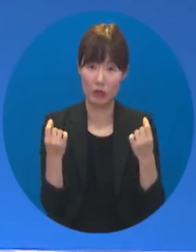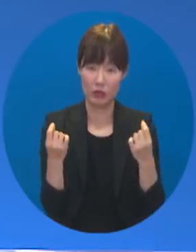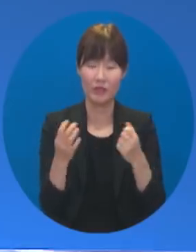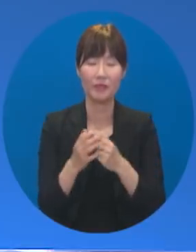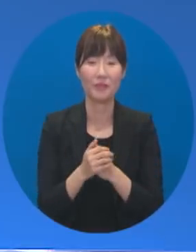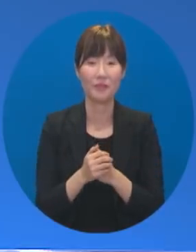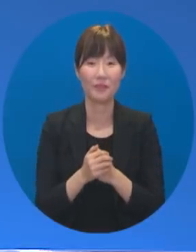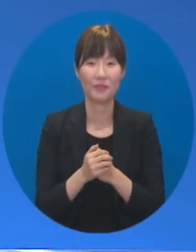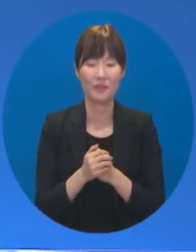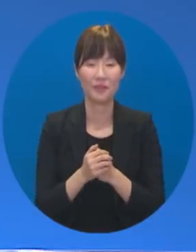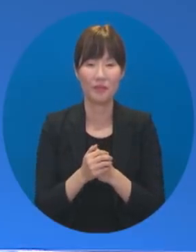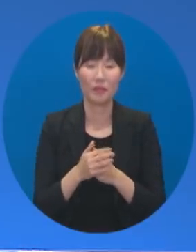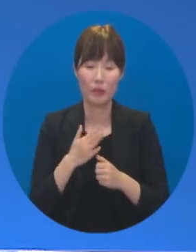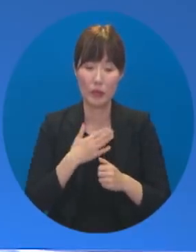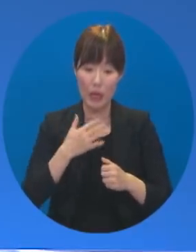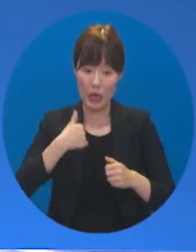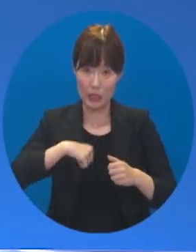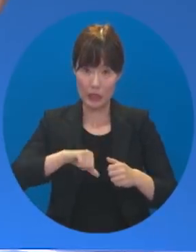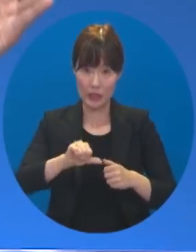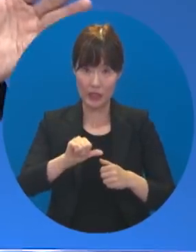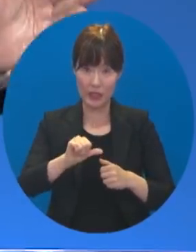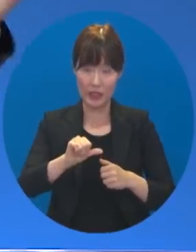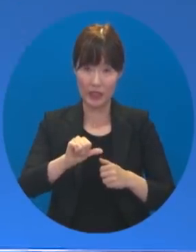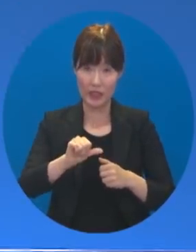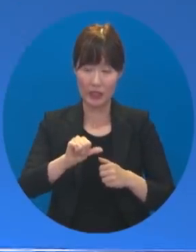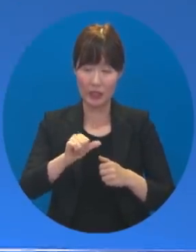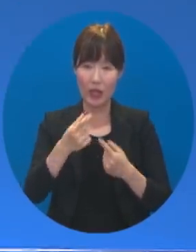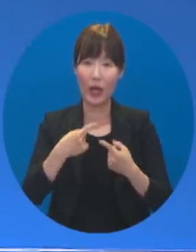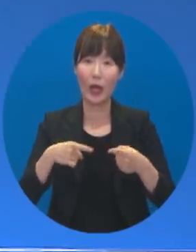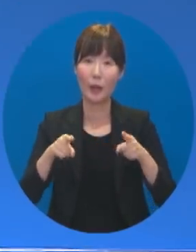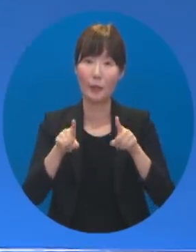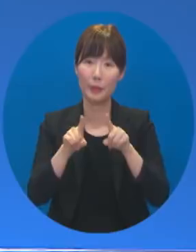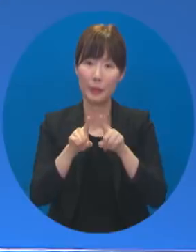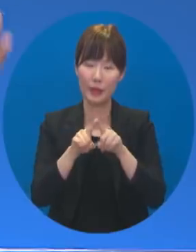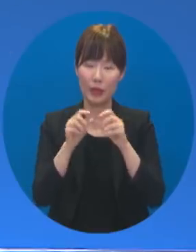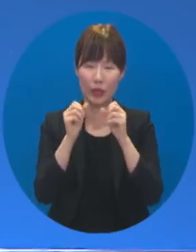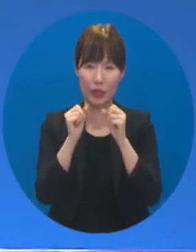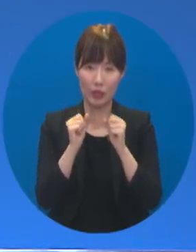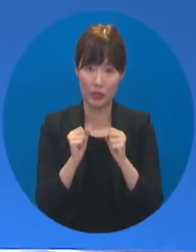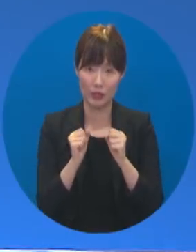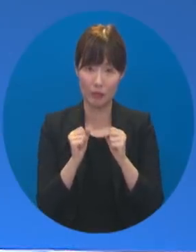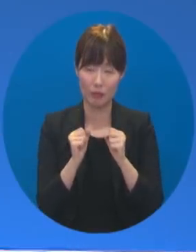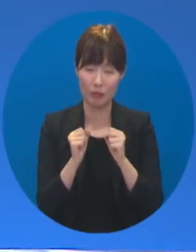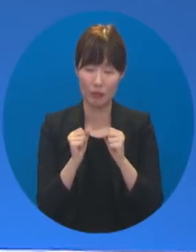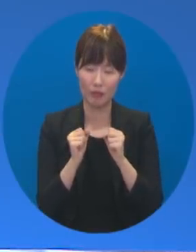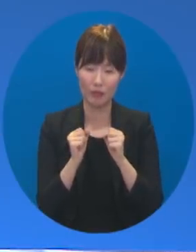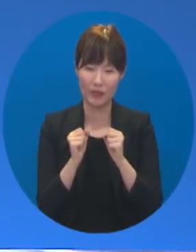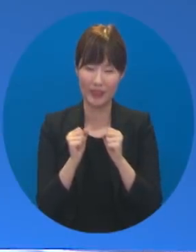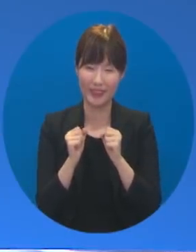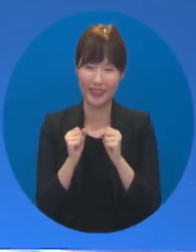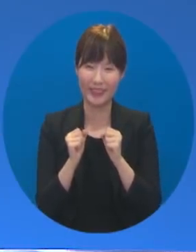저도 제 아들을 함께 하면서 제가 정말